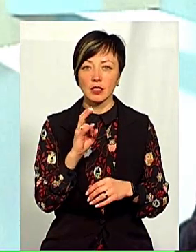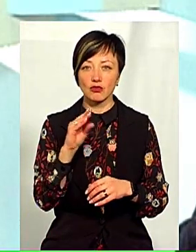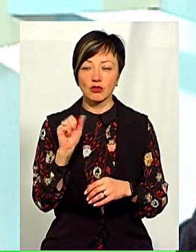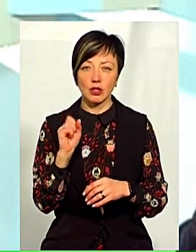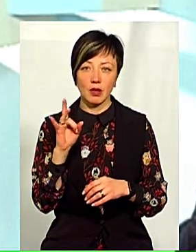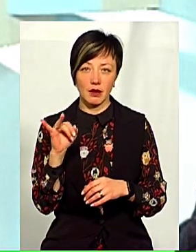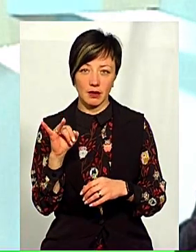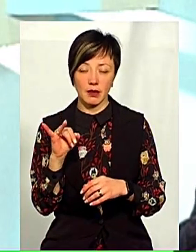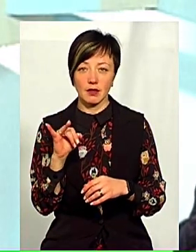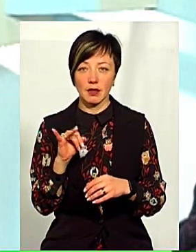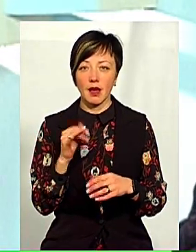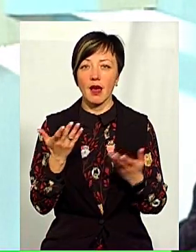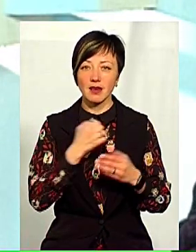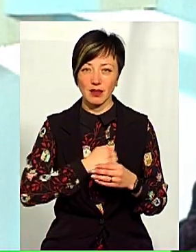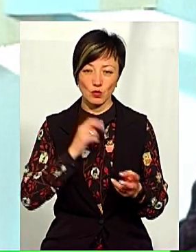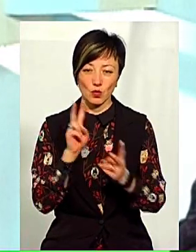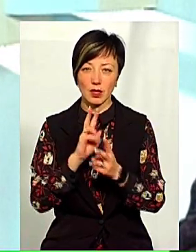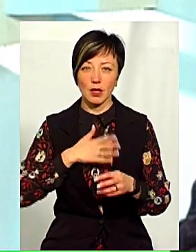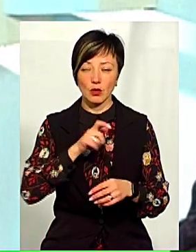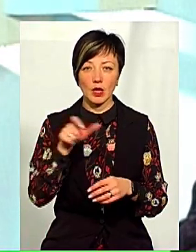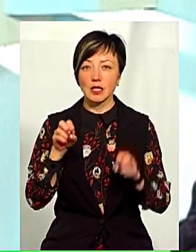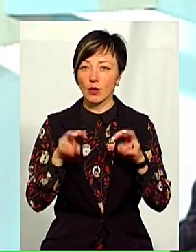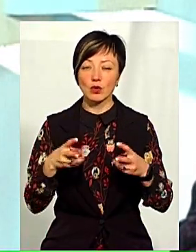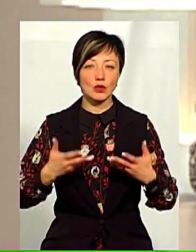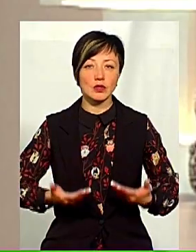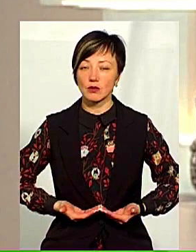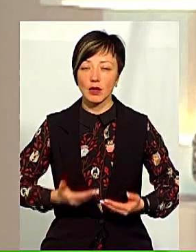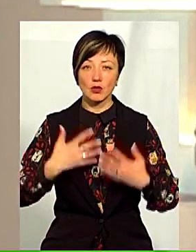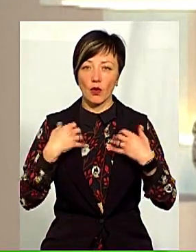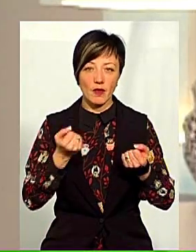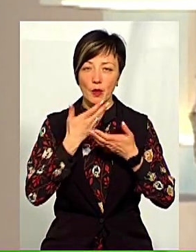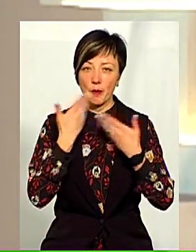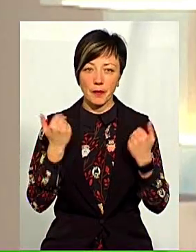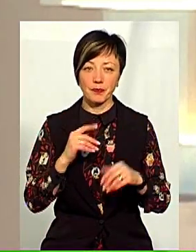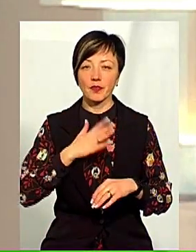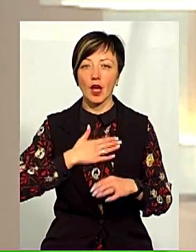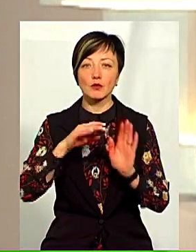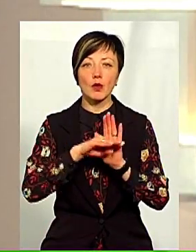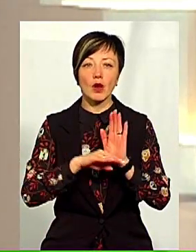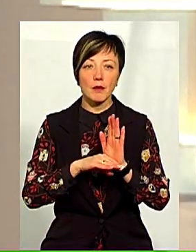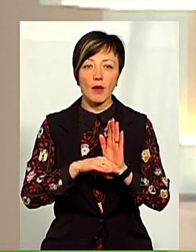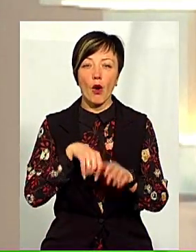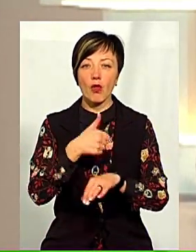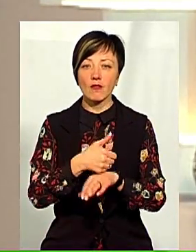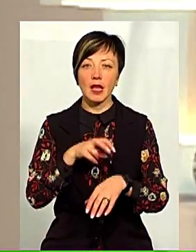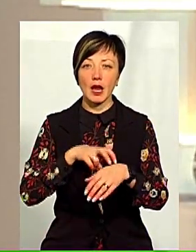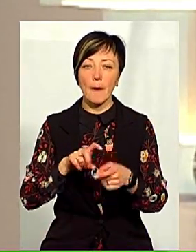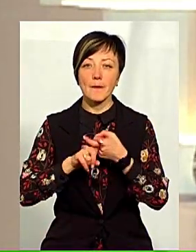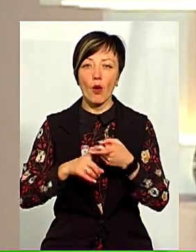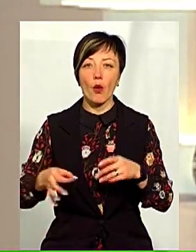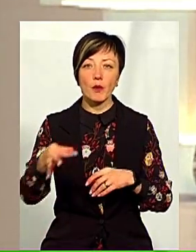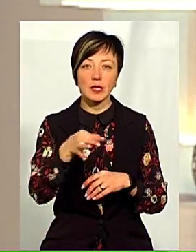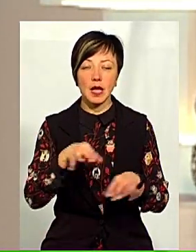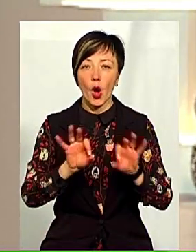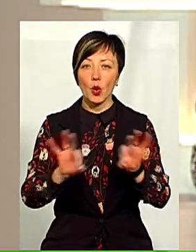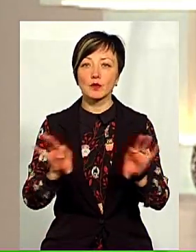наших земляків, ніякої загрози для їх здоров'я немає. В одній з наших програм головний епідеміолог області Олександр